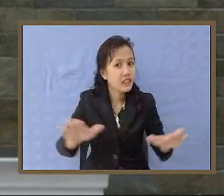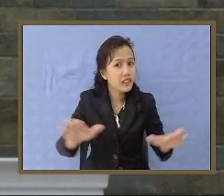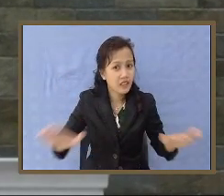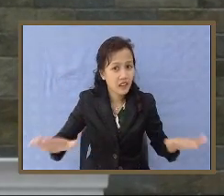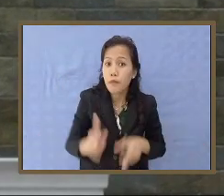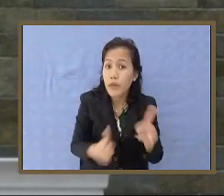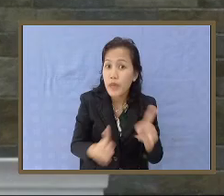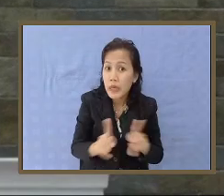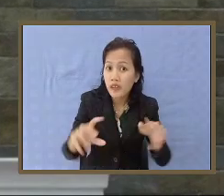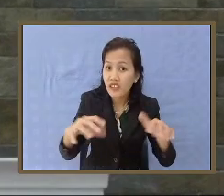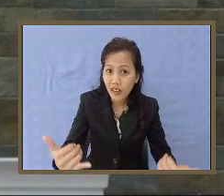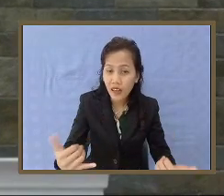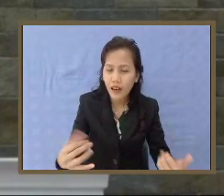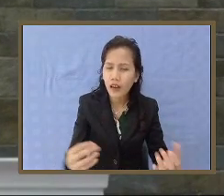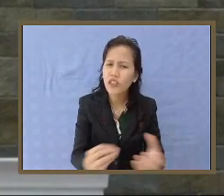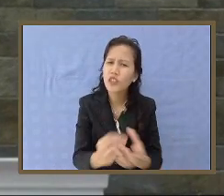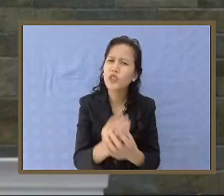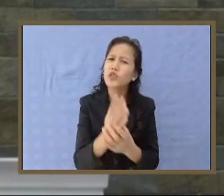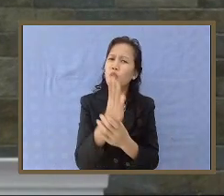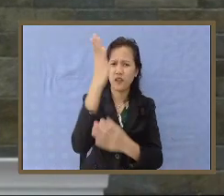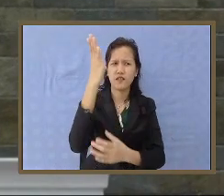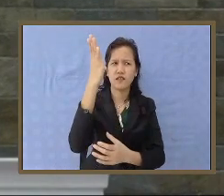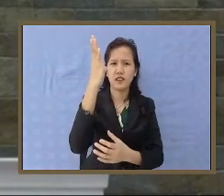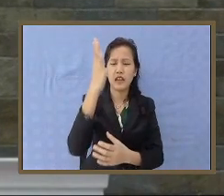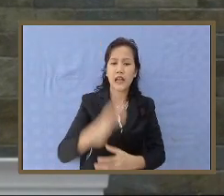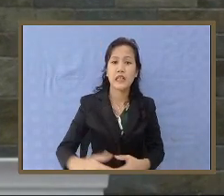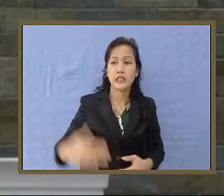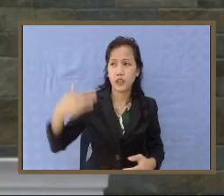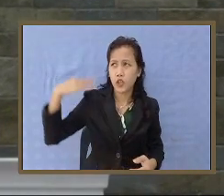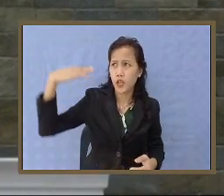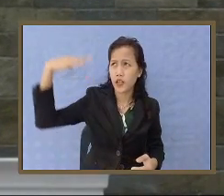they are growing,